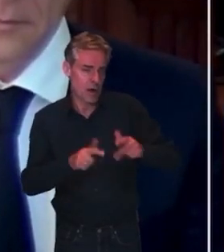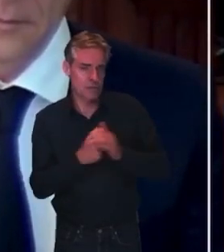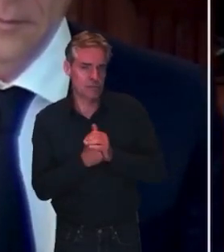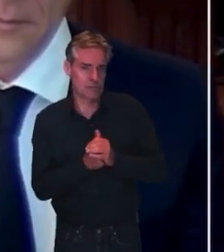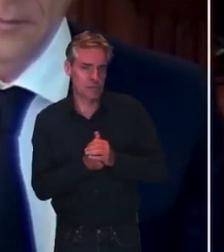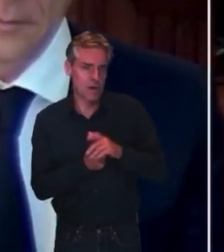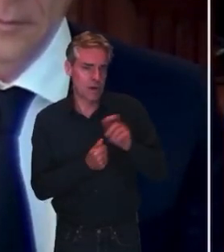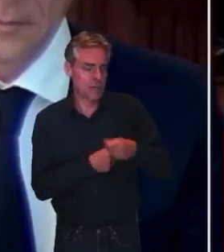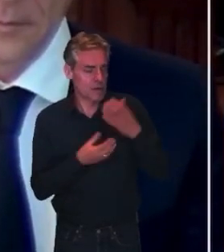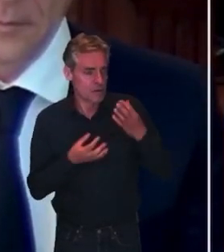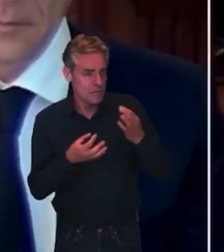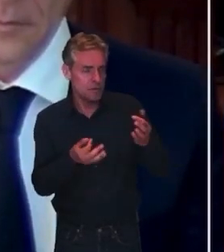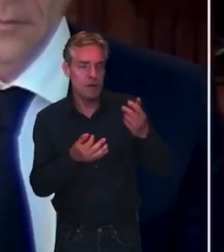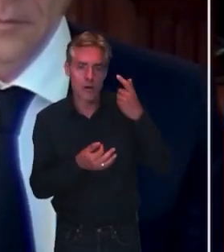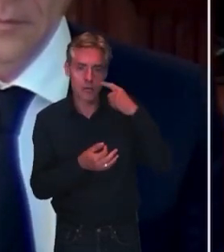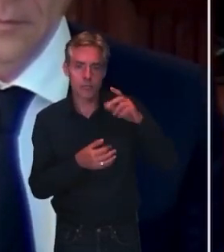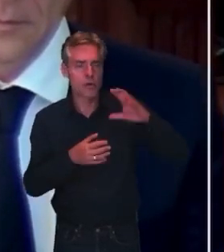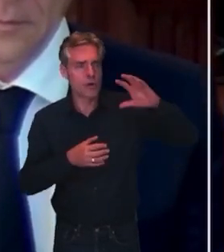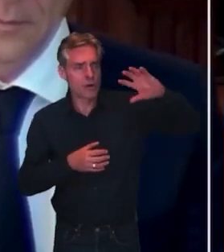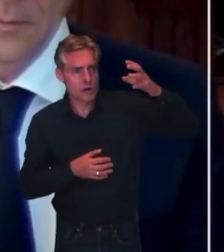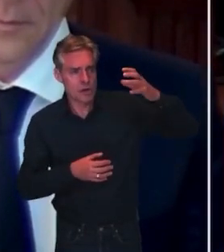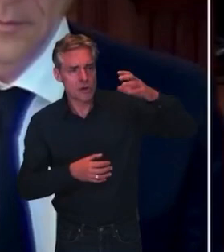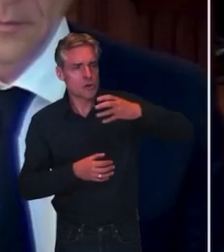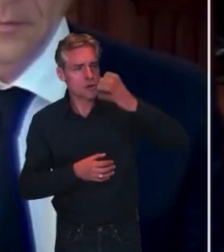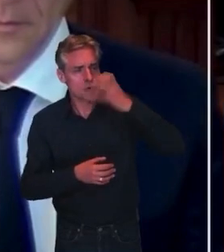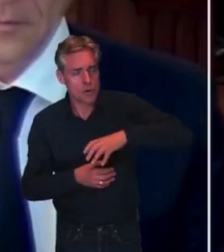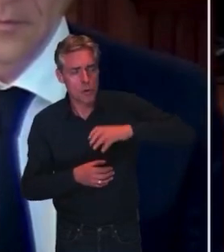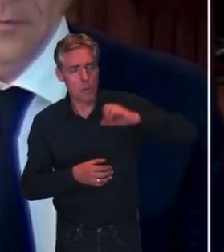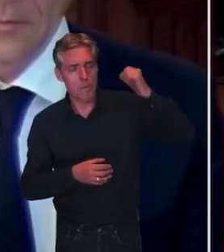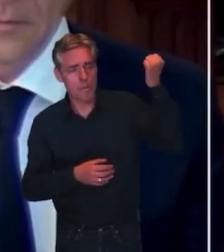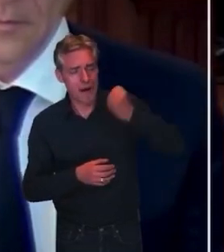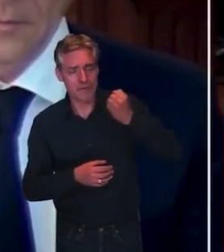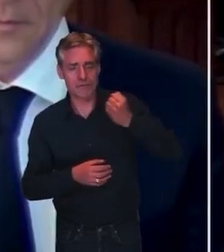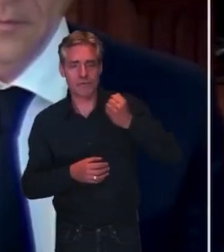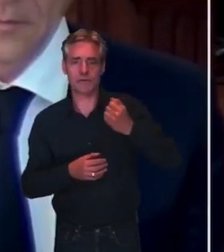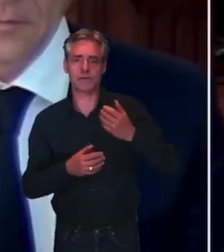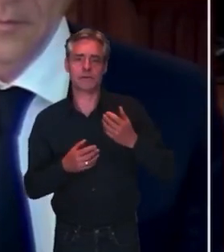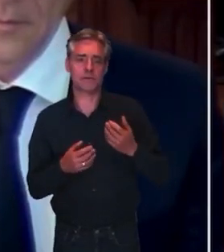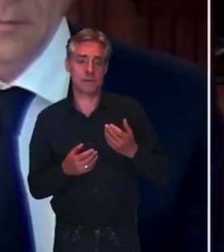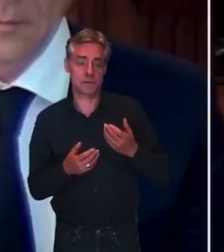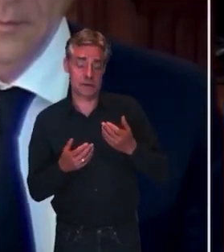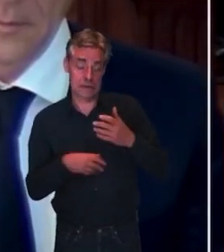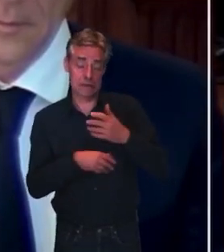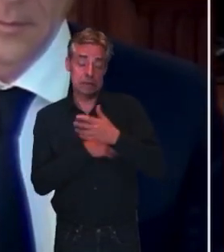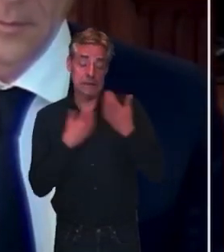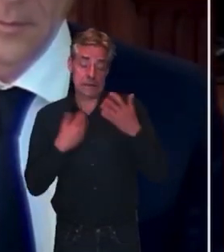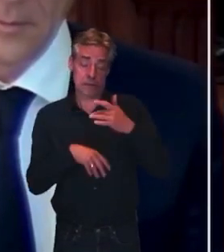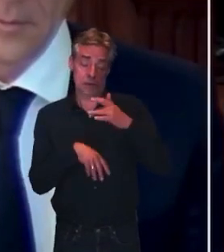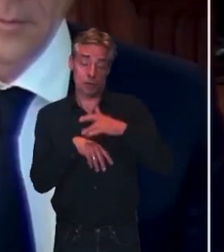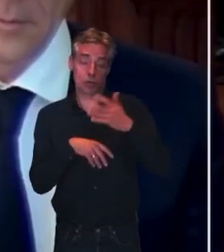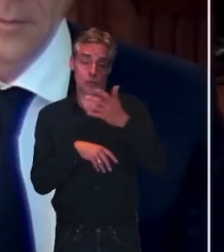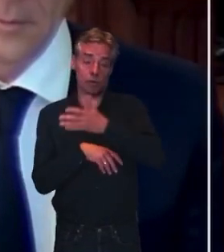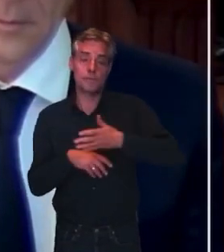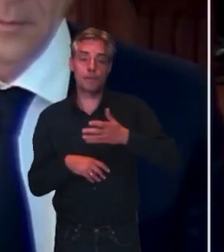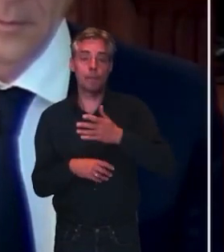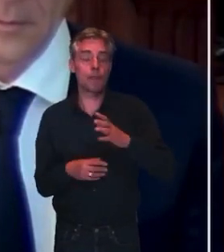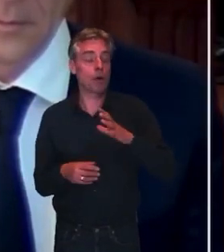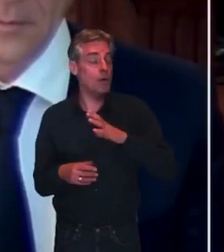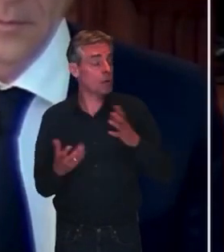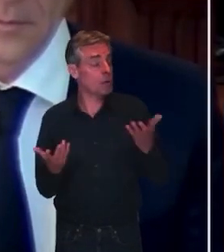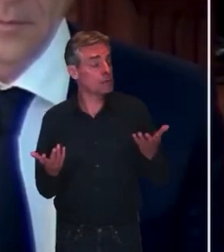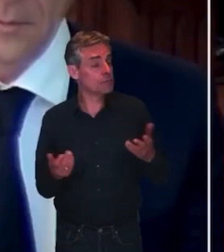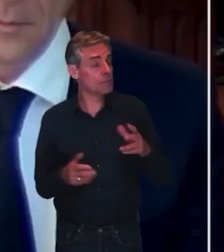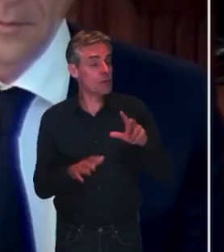particulièrement vulnérable à la canicule et aux épisodes d'extrême chaleur, eh bien on a